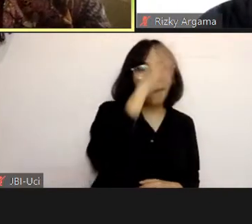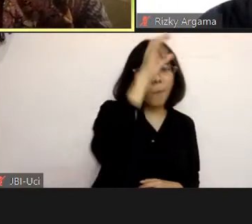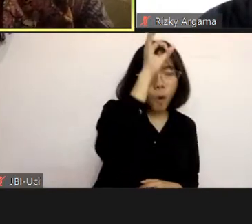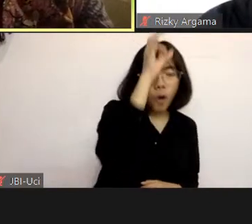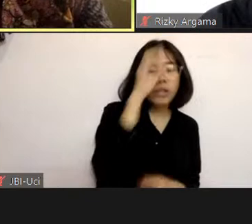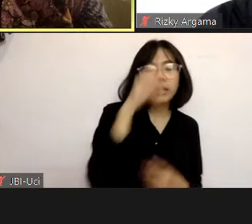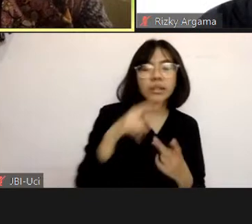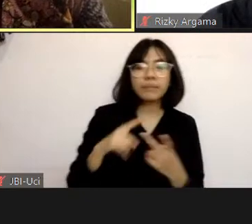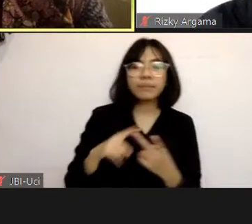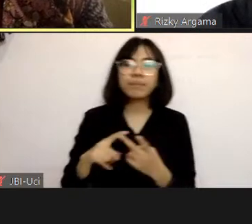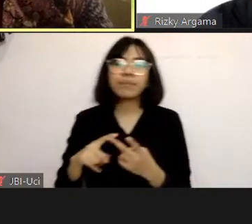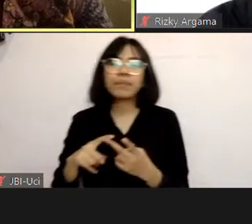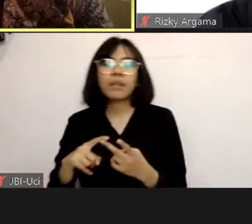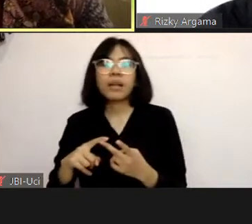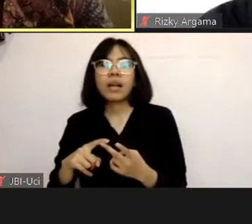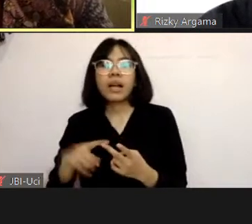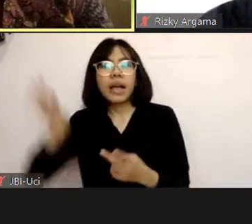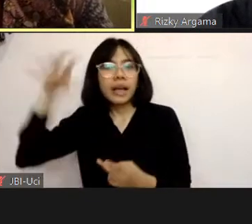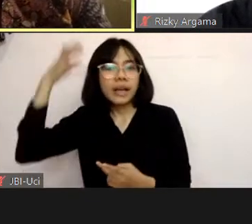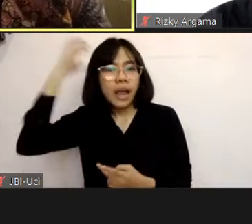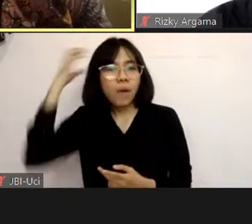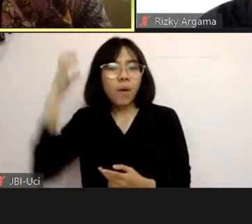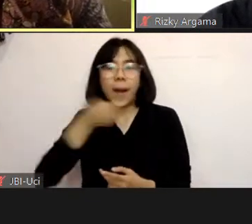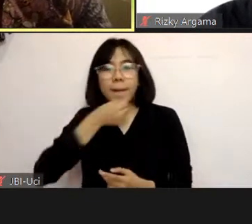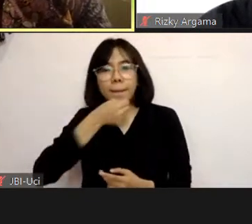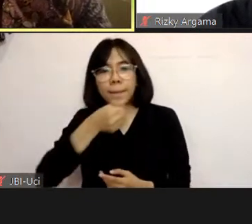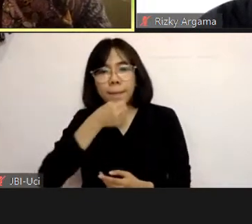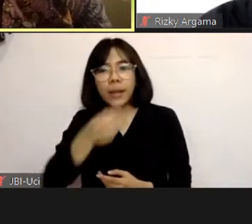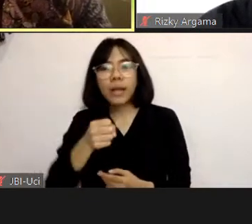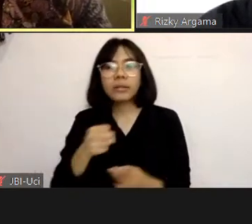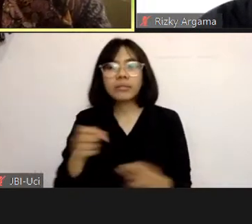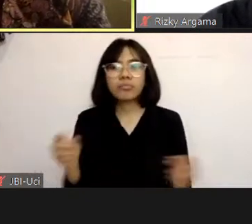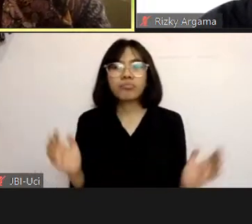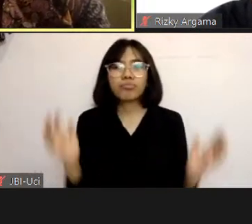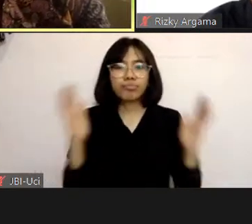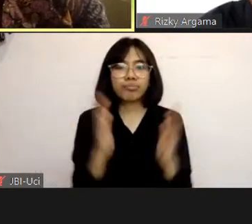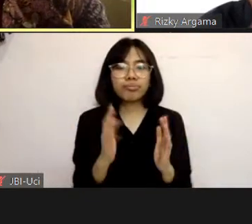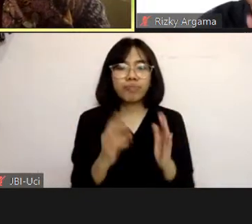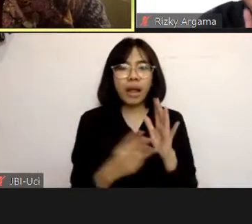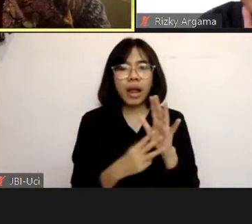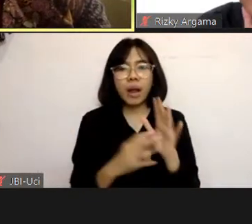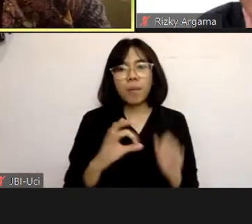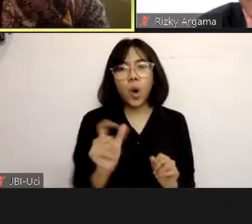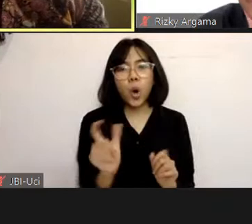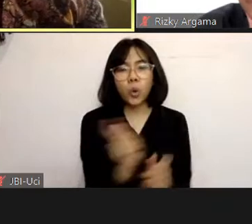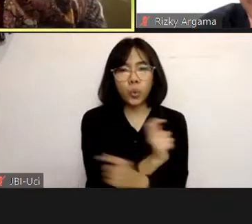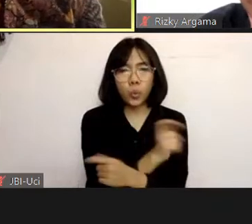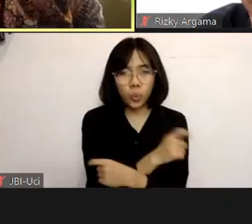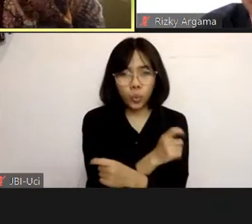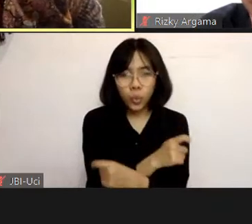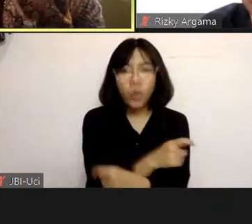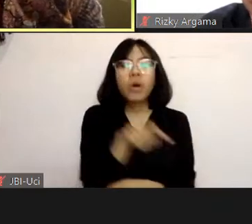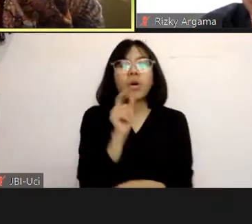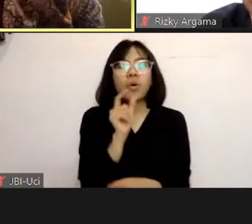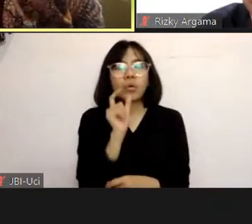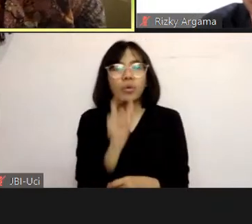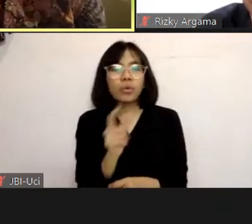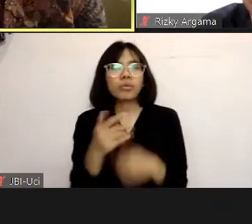Pers bertanggung jawab untuk memeriksa dan kemudian hasil dari pemeriksaan tersebut dijadikan rujukan bagaimana penanganan.